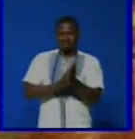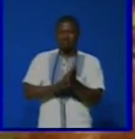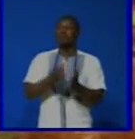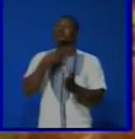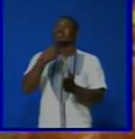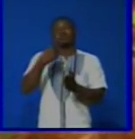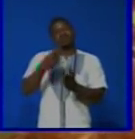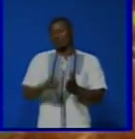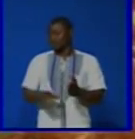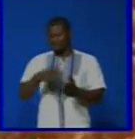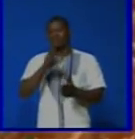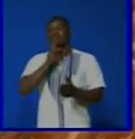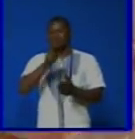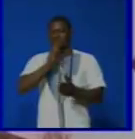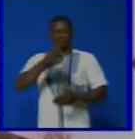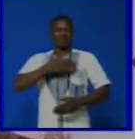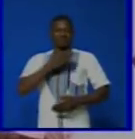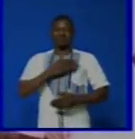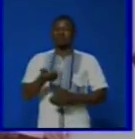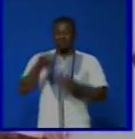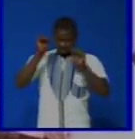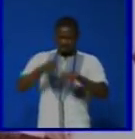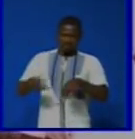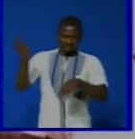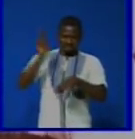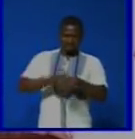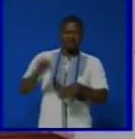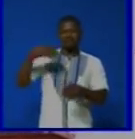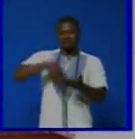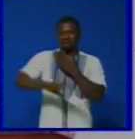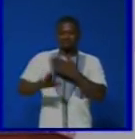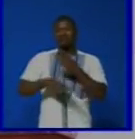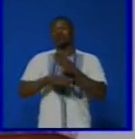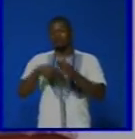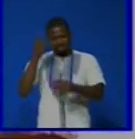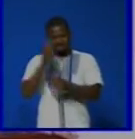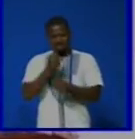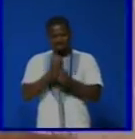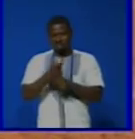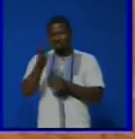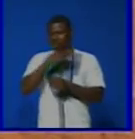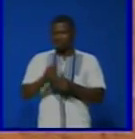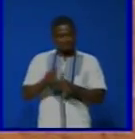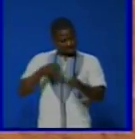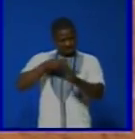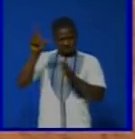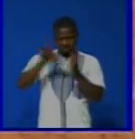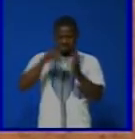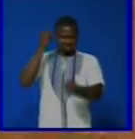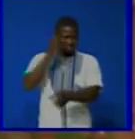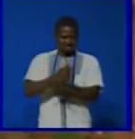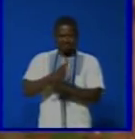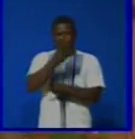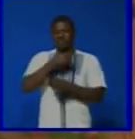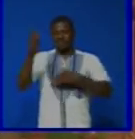de pouvoir mettre à la disposition du marché du travail une main-d'œuvre de qualité. Les bâtisseurs, c'est